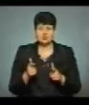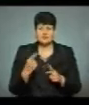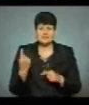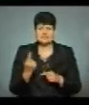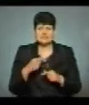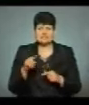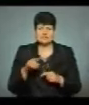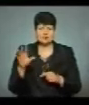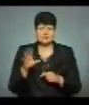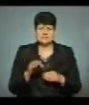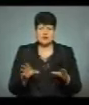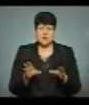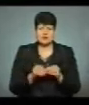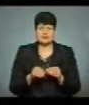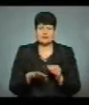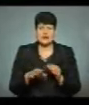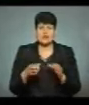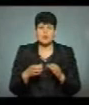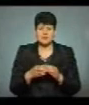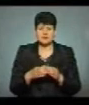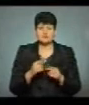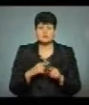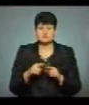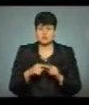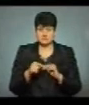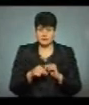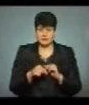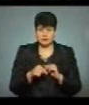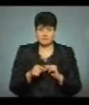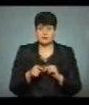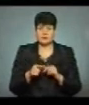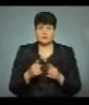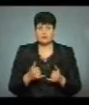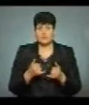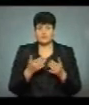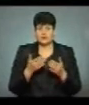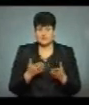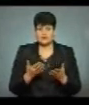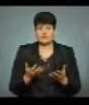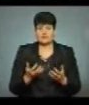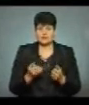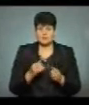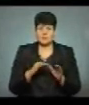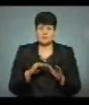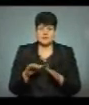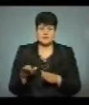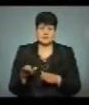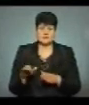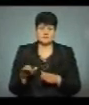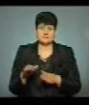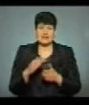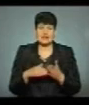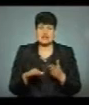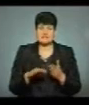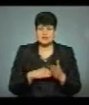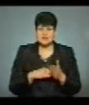вимоги до всіх об'єднаних територіальних громад, які невдовзі вони повноваження, які вони отримують після ліквідації